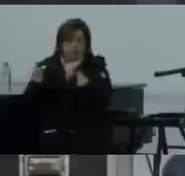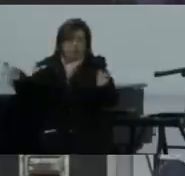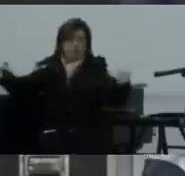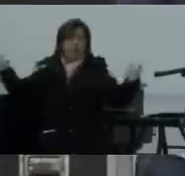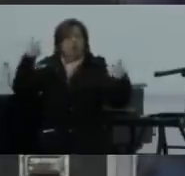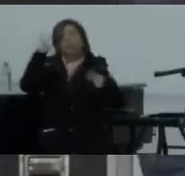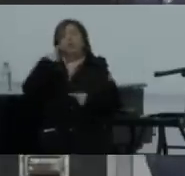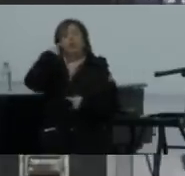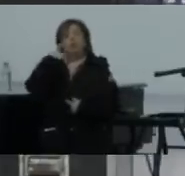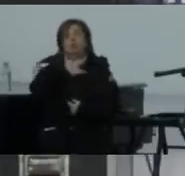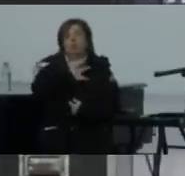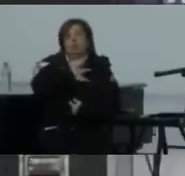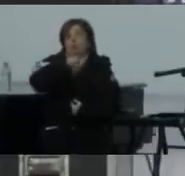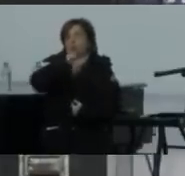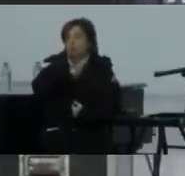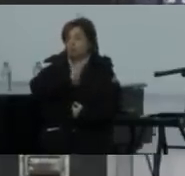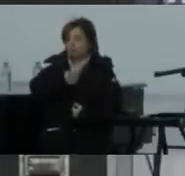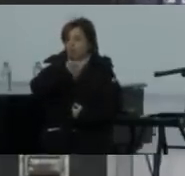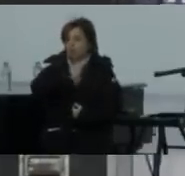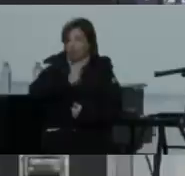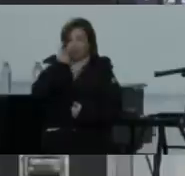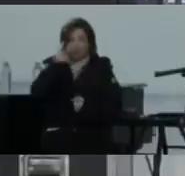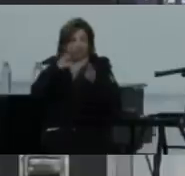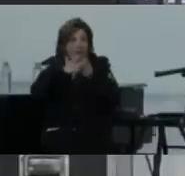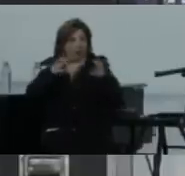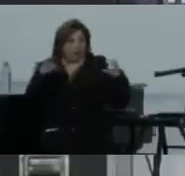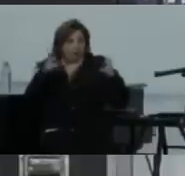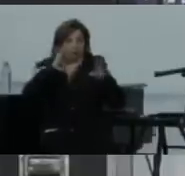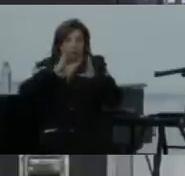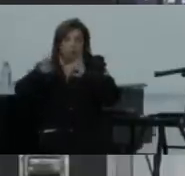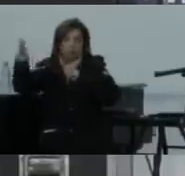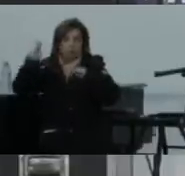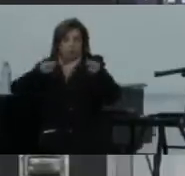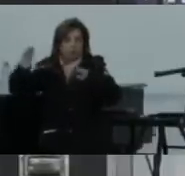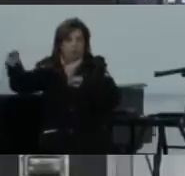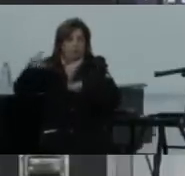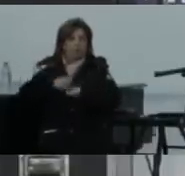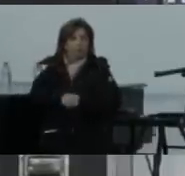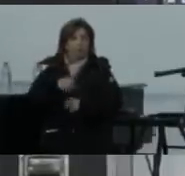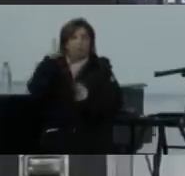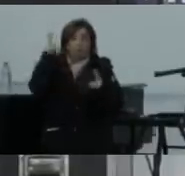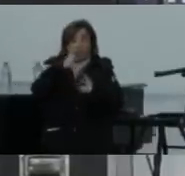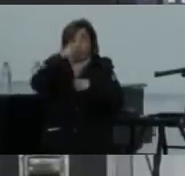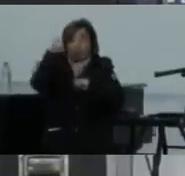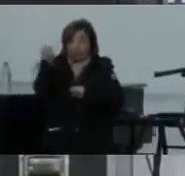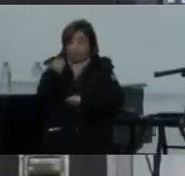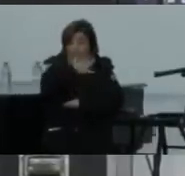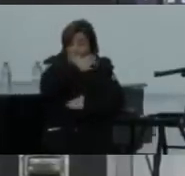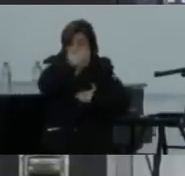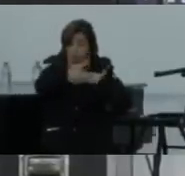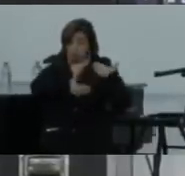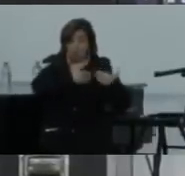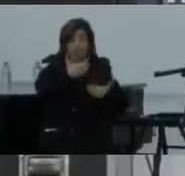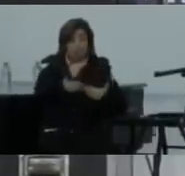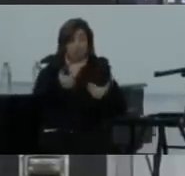mi viene veramente un dolore al cuore vedere queste nostre industrie che se ne vanno. Io non so se lo schermo sta andando, non so se lo schermo